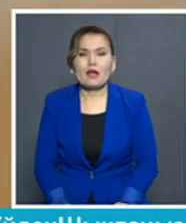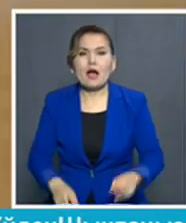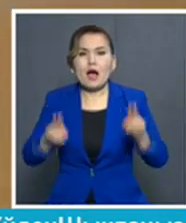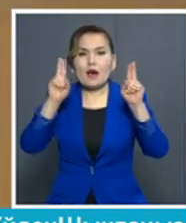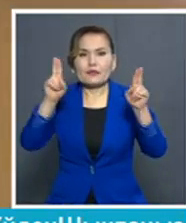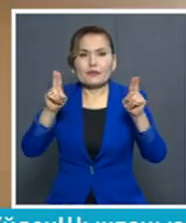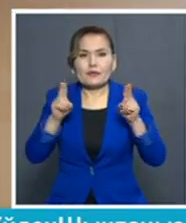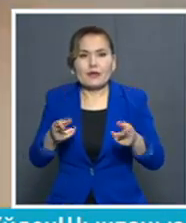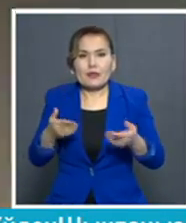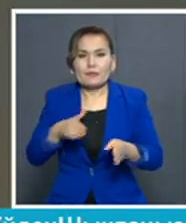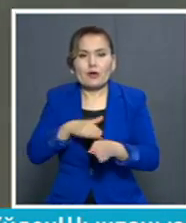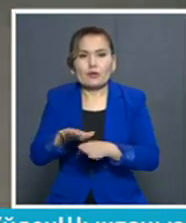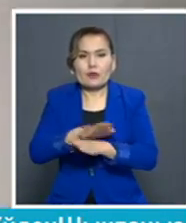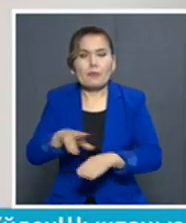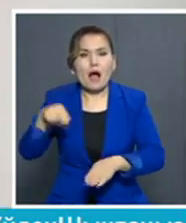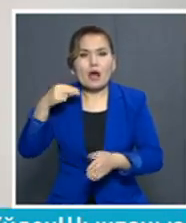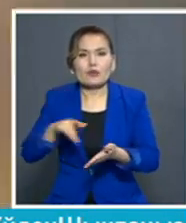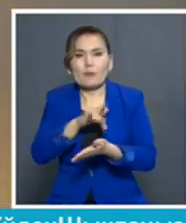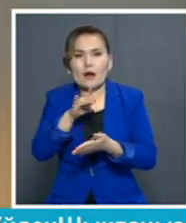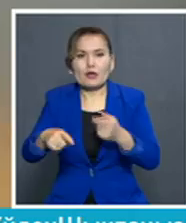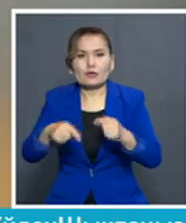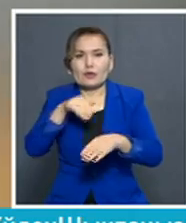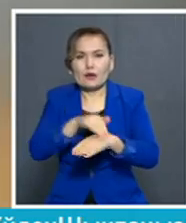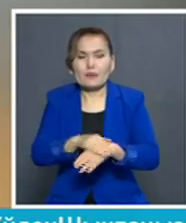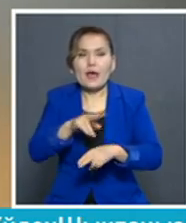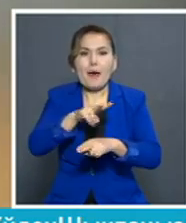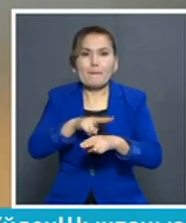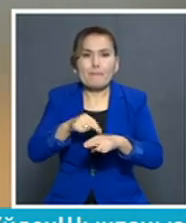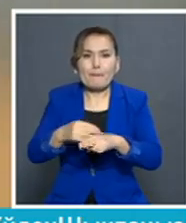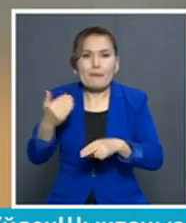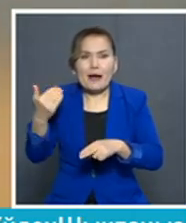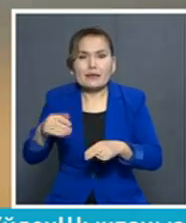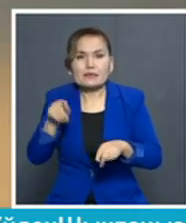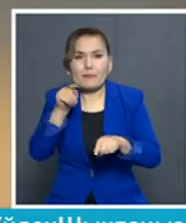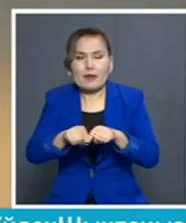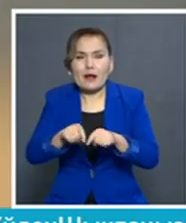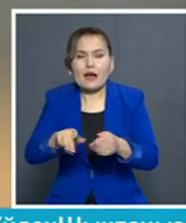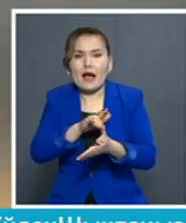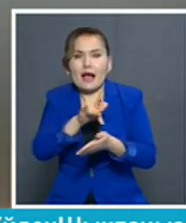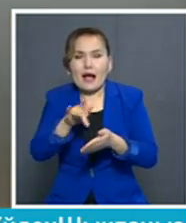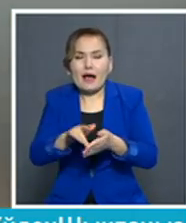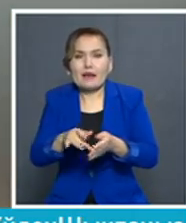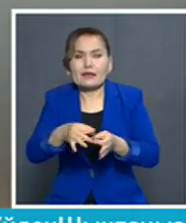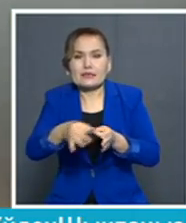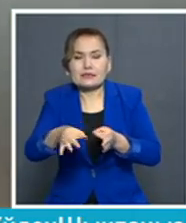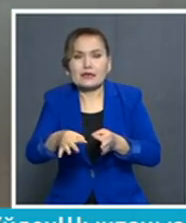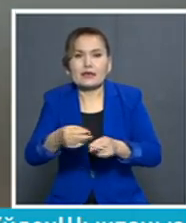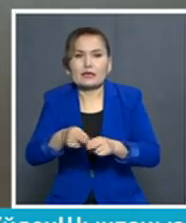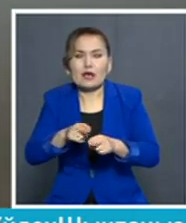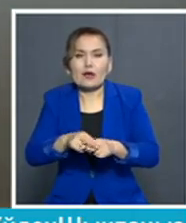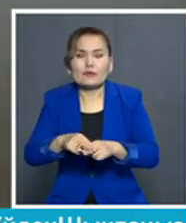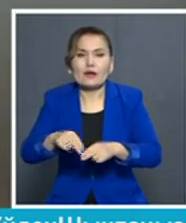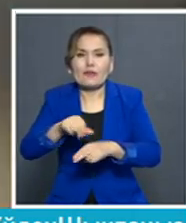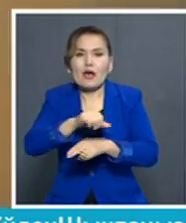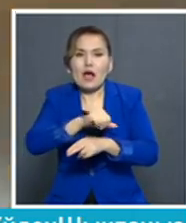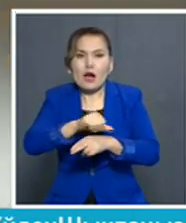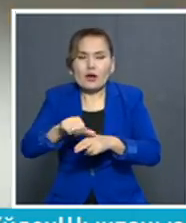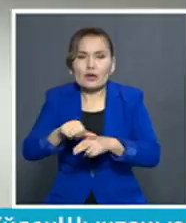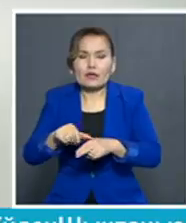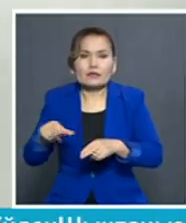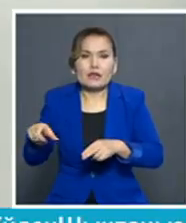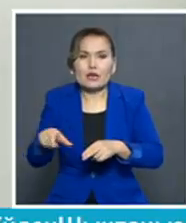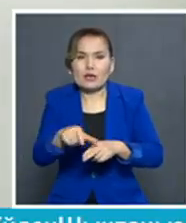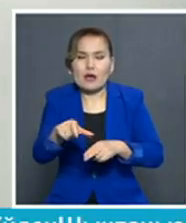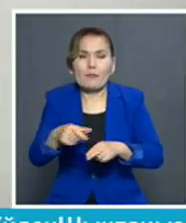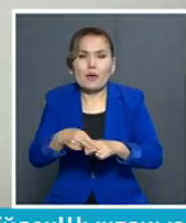Талапты орындамағандар Ақтөбеден де анықталды. Полицейлер қала сыртындағы блок бекеттен Батыс Қазақстан облысы аумағына дәрі-дәрмек алып өтпекші болған